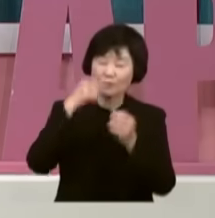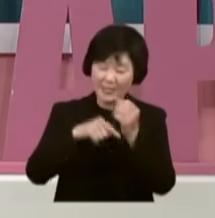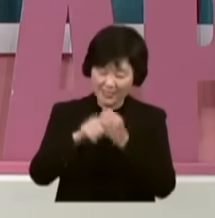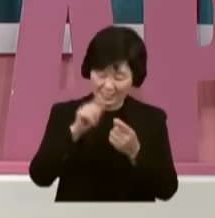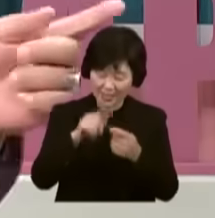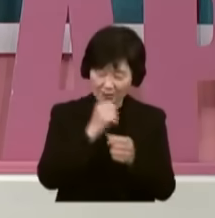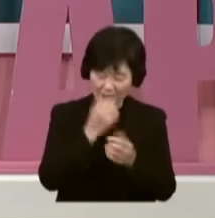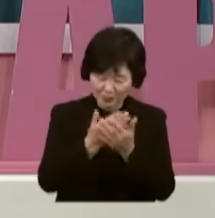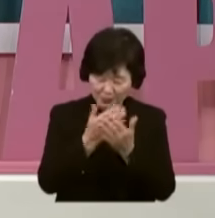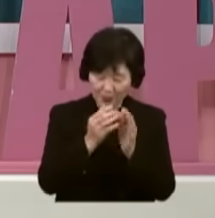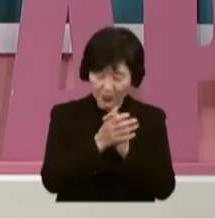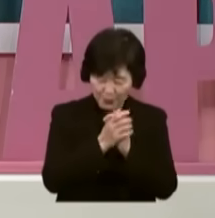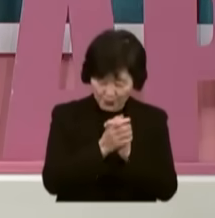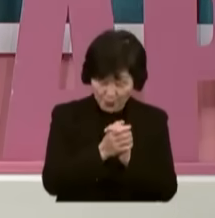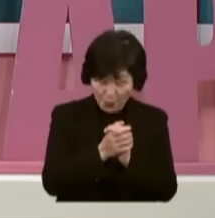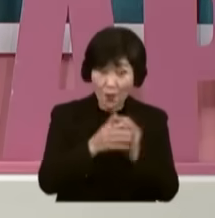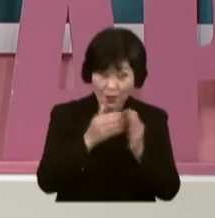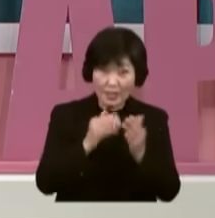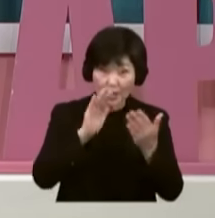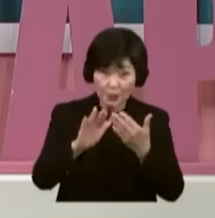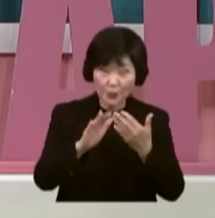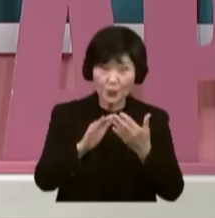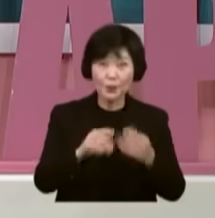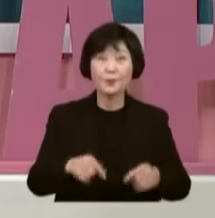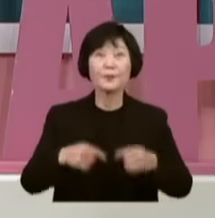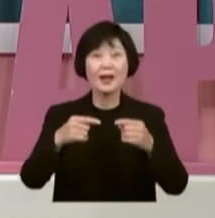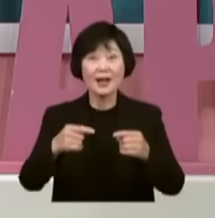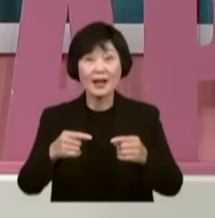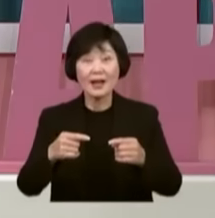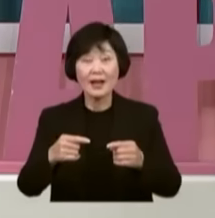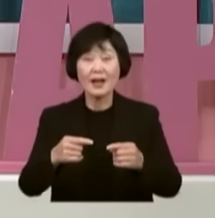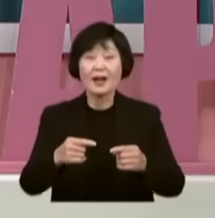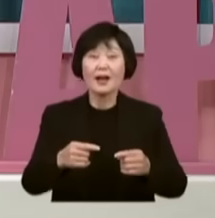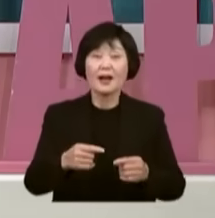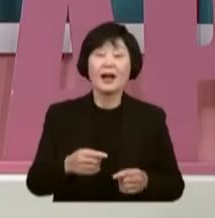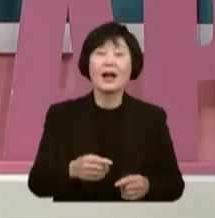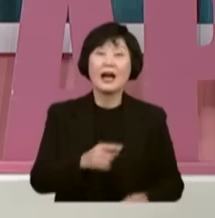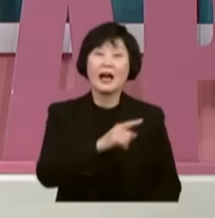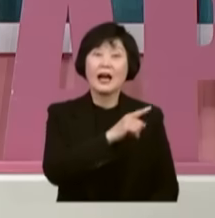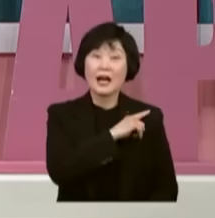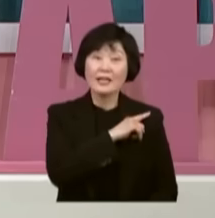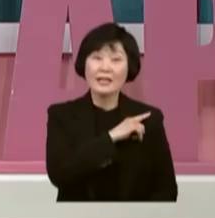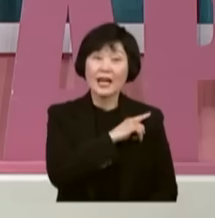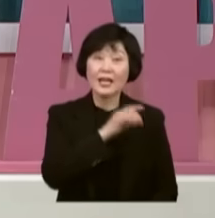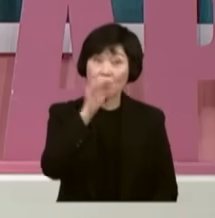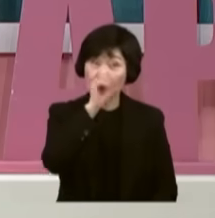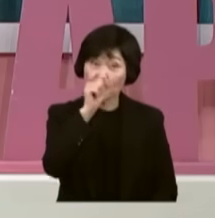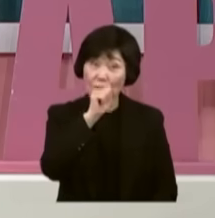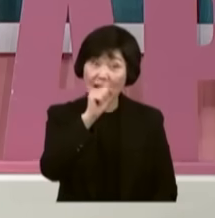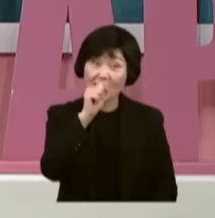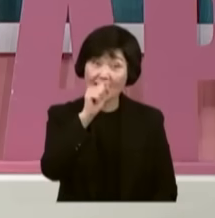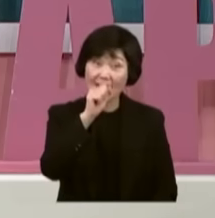이제 물론 마찬가지겠지만 가장 제가 너무너무 좋아하는 그런 이사야 41장